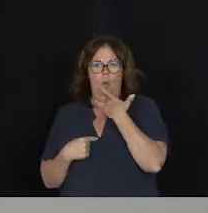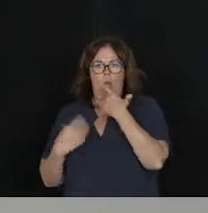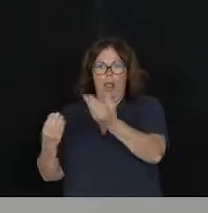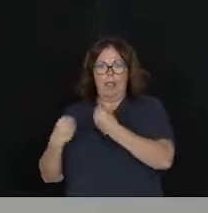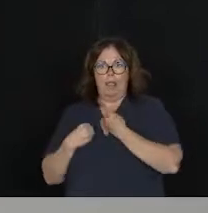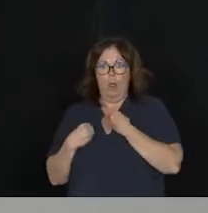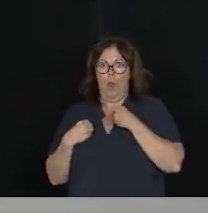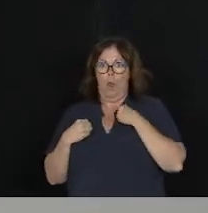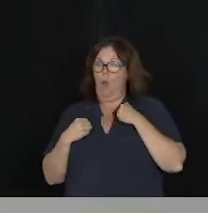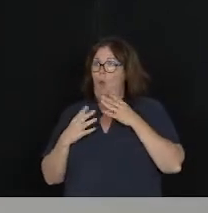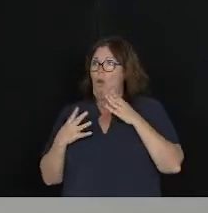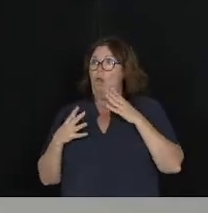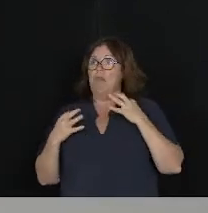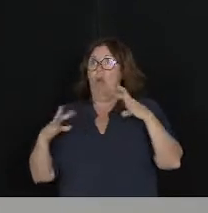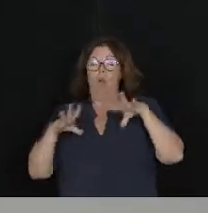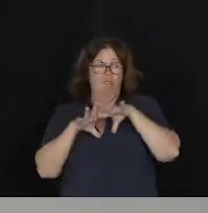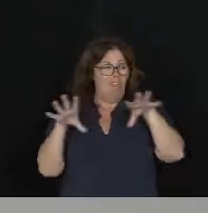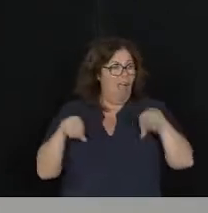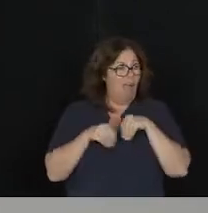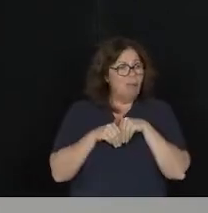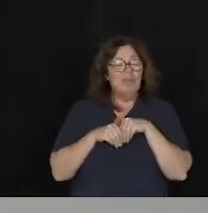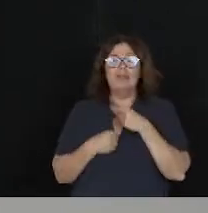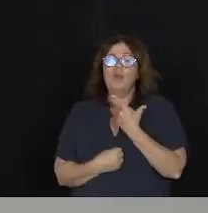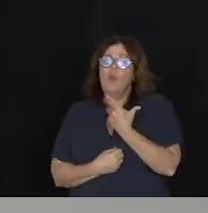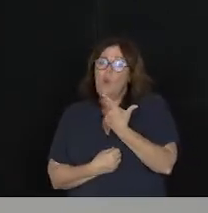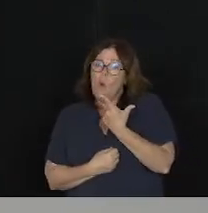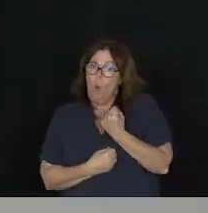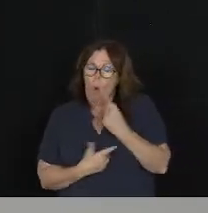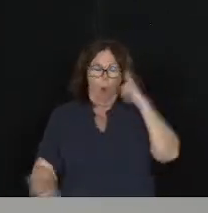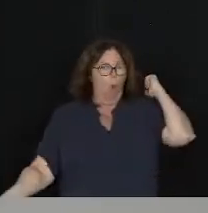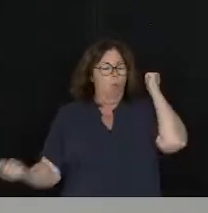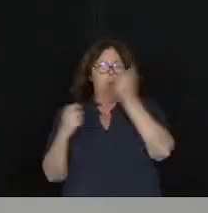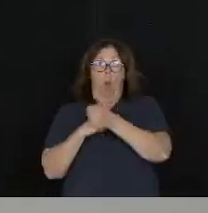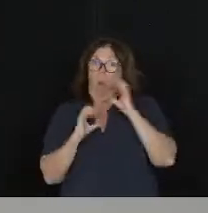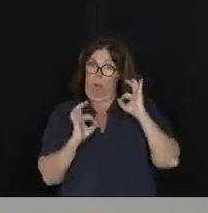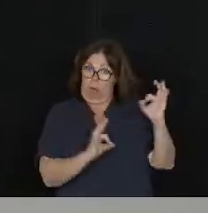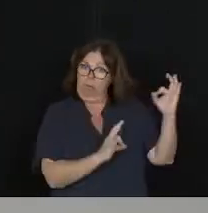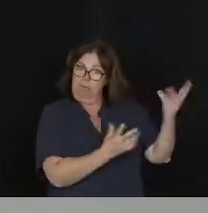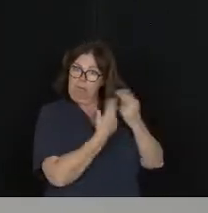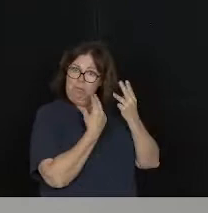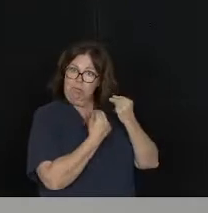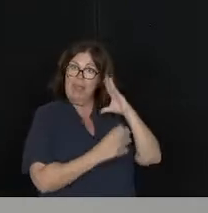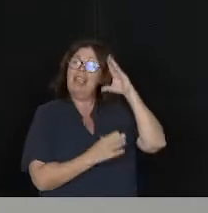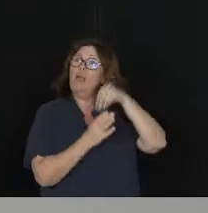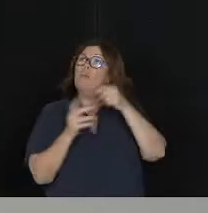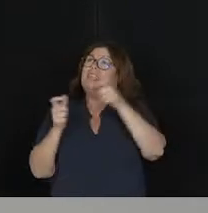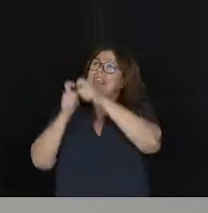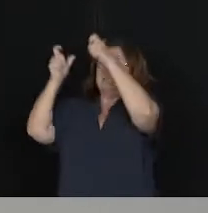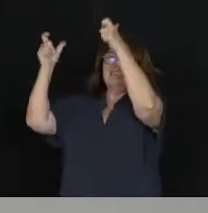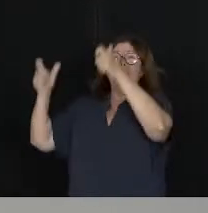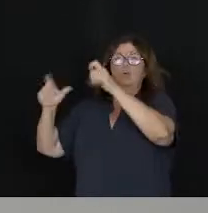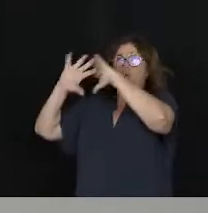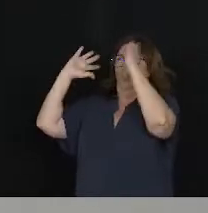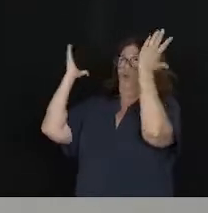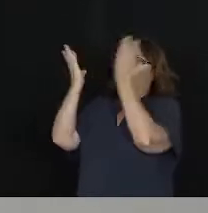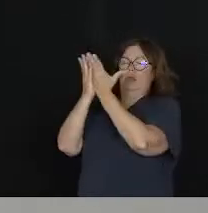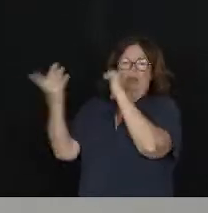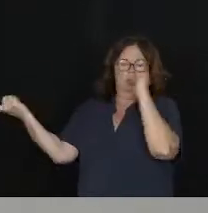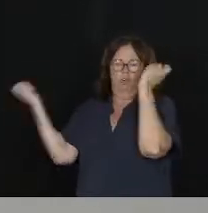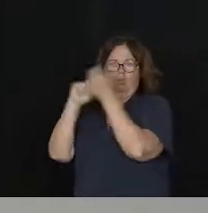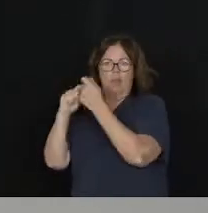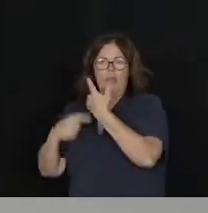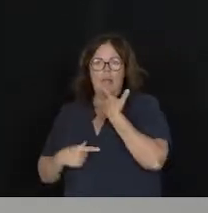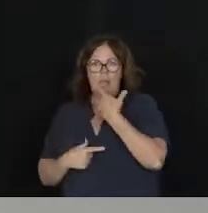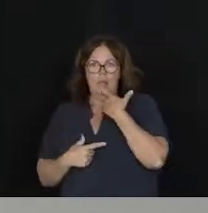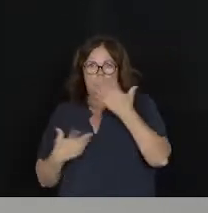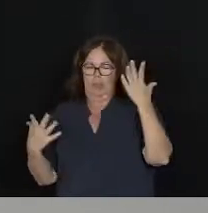les temps de paix, le temps de la famille ou du couple, comme l'a montré Clémentine à l'instant, mais aussi le temps des institutions. C'est le temps des récessions, le